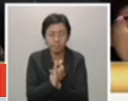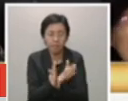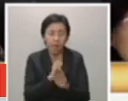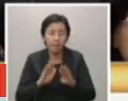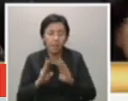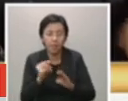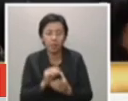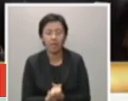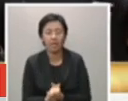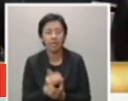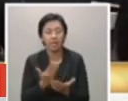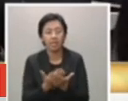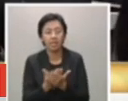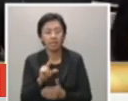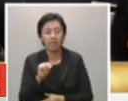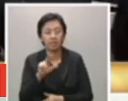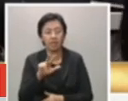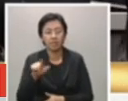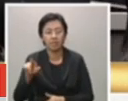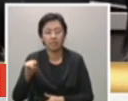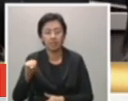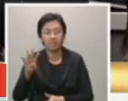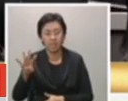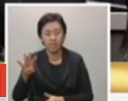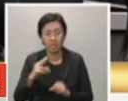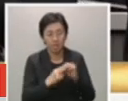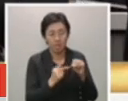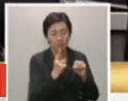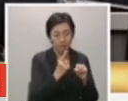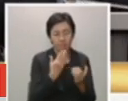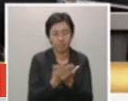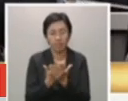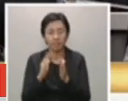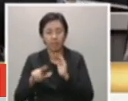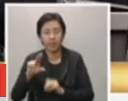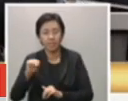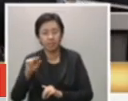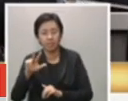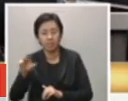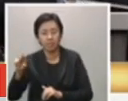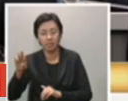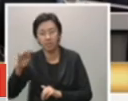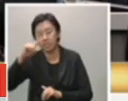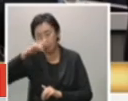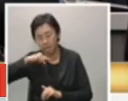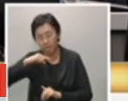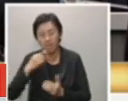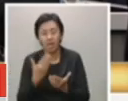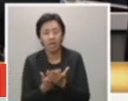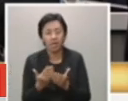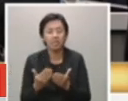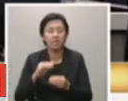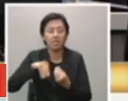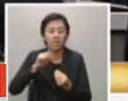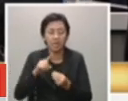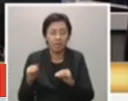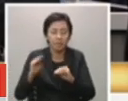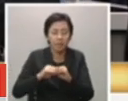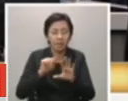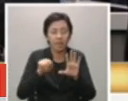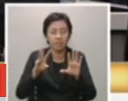ณ 33-34 บาทต่อดอลลาร์สหรัฐเศรษฐกิจไทยจะโตที่ 5-6% ไม่ใช่เรื่องยาก